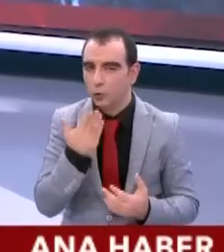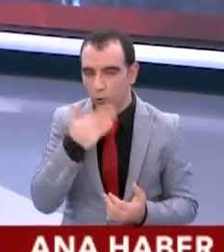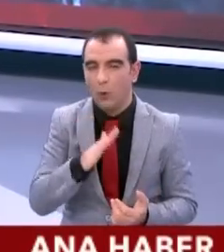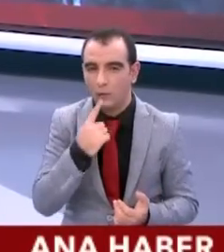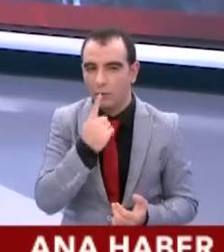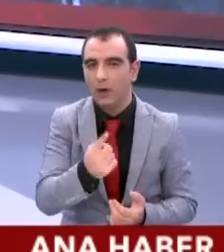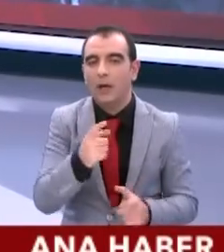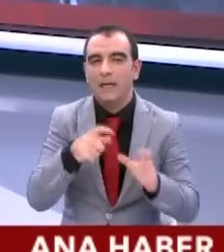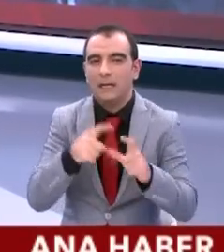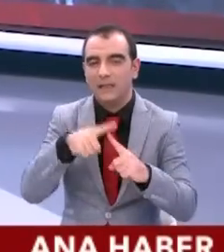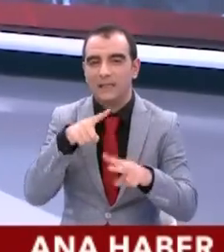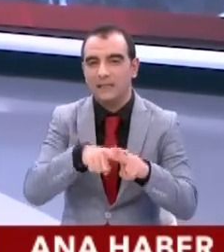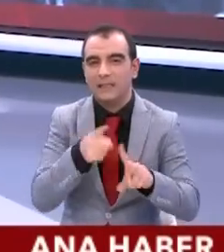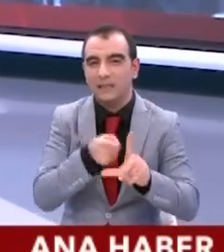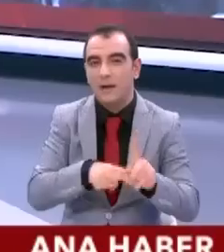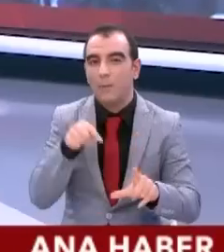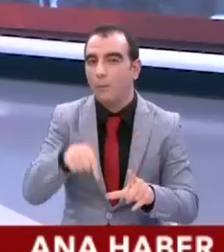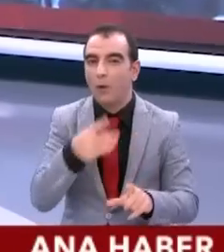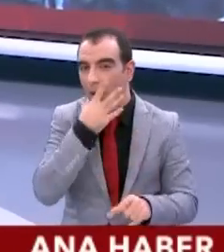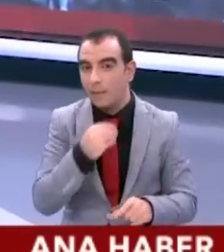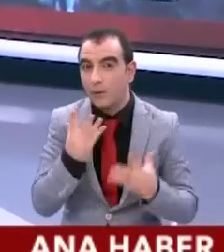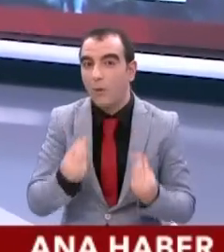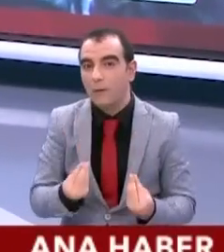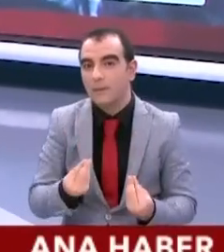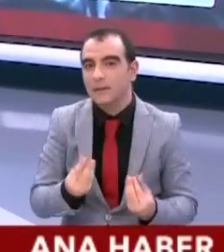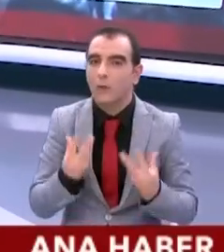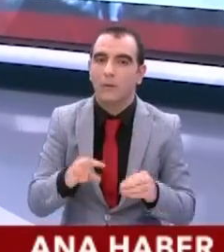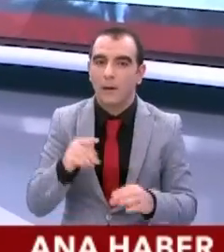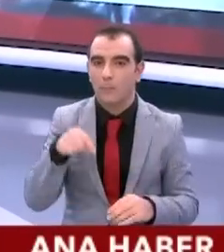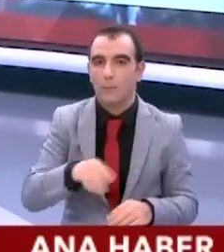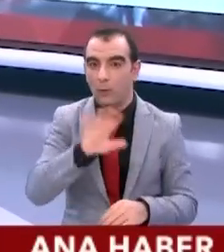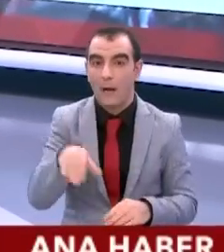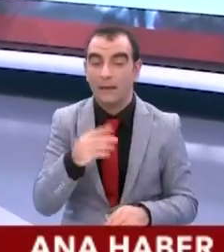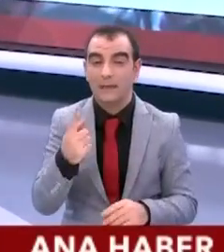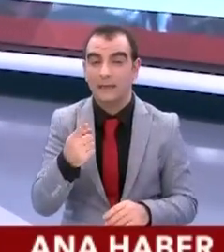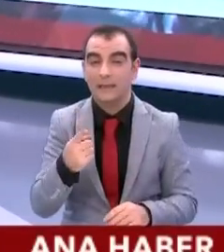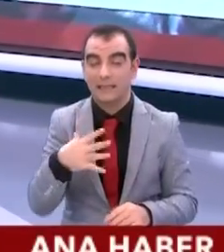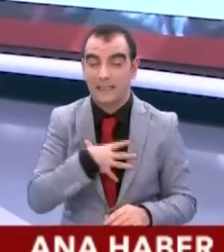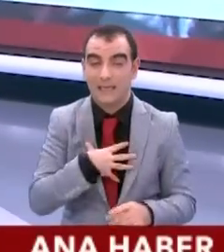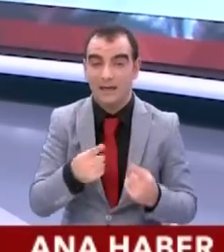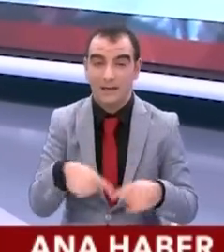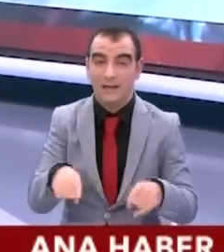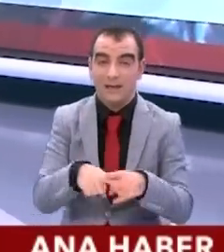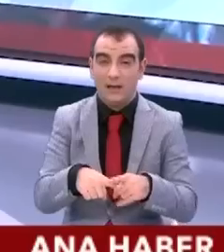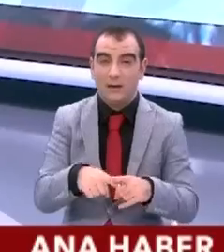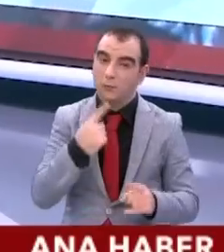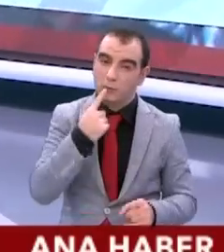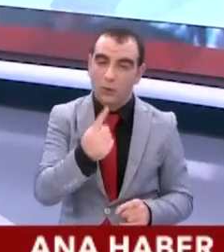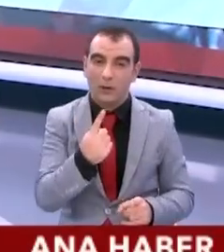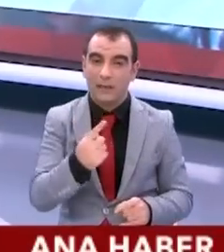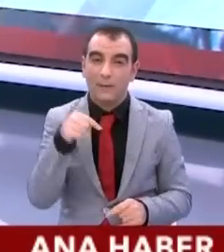herhangi bir şekilde Böyle bir hak verilmeyecek bu Ee milletimize karşı sorumluluğumuz Yani bu mealde şeyler söyledi bunun